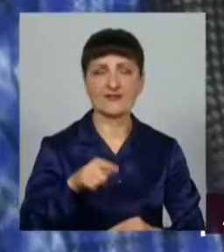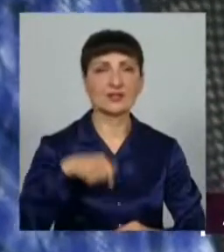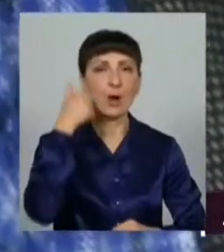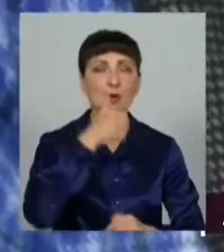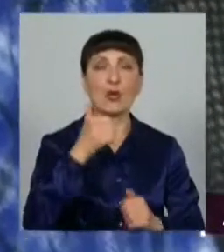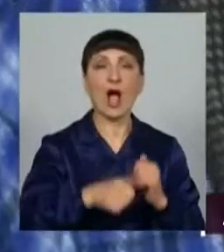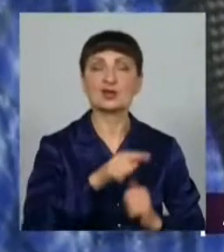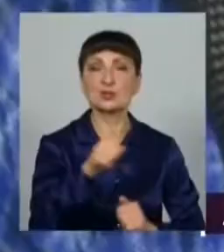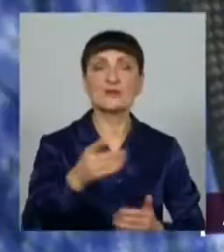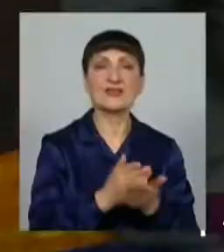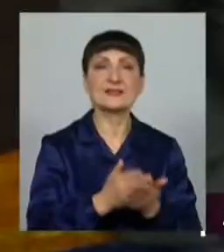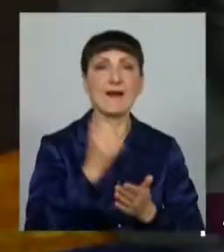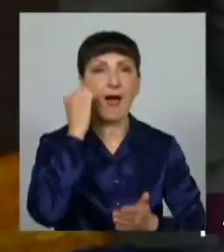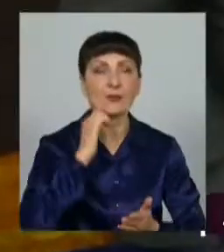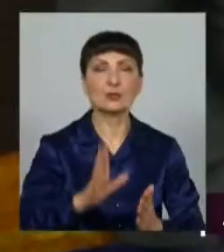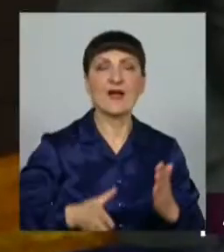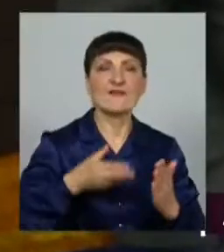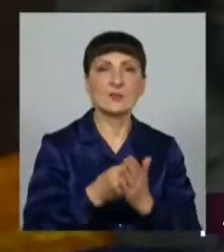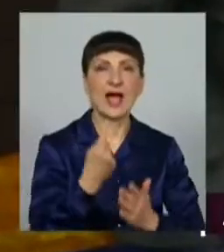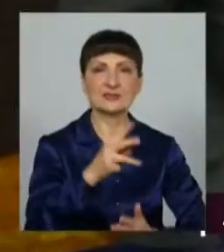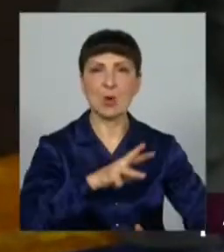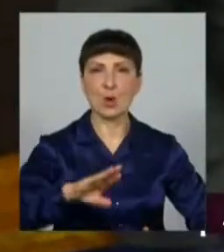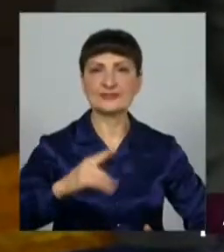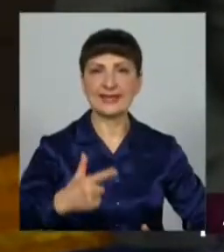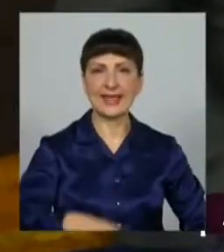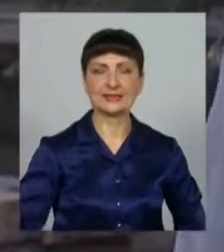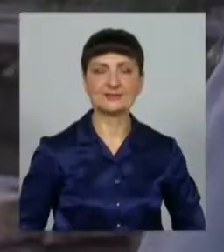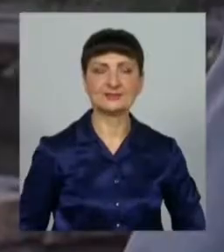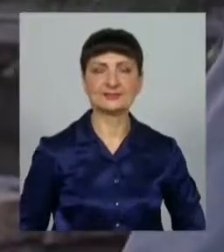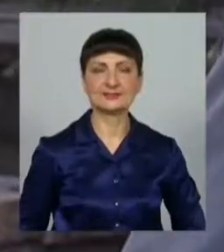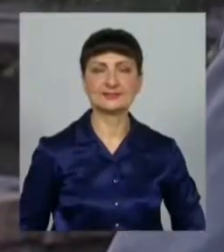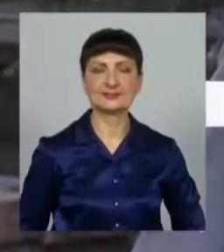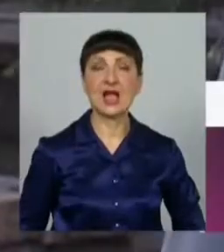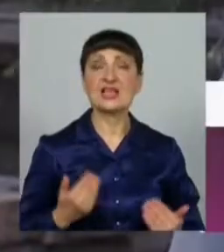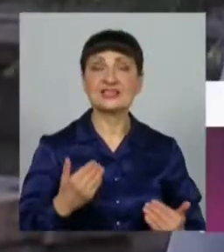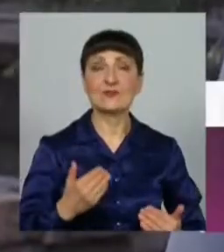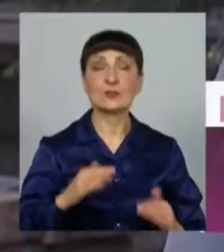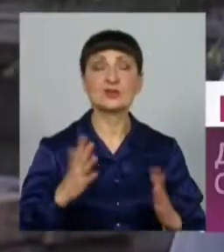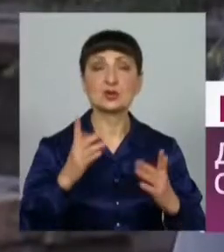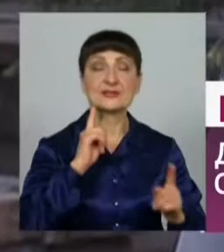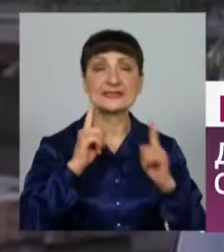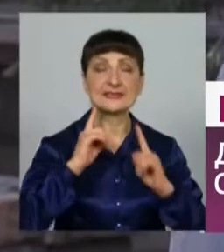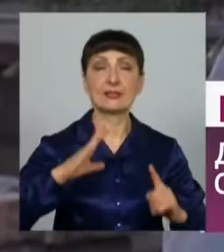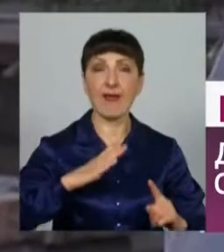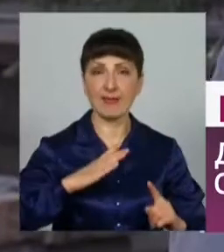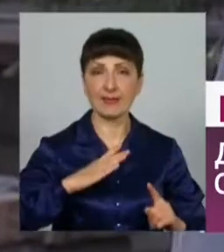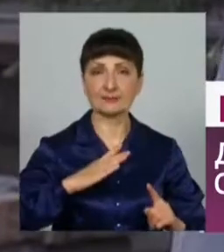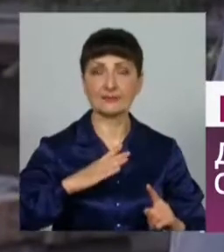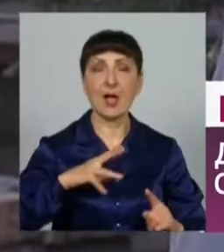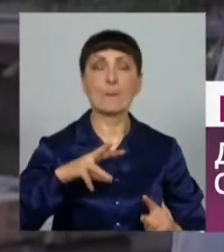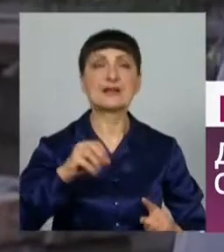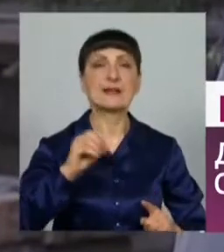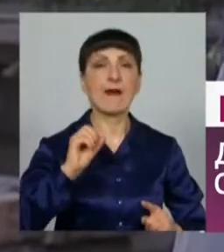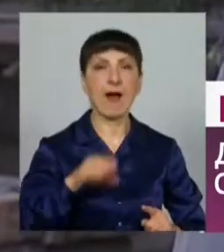году каждому ветерану войны выплатят по 1 000 000 тенге. Только сегодня произошло заседание